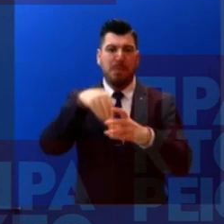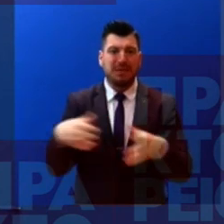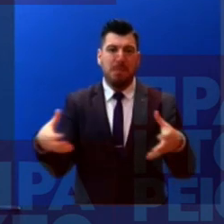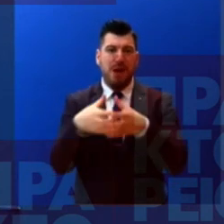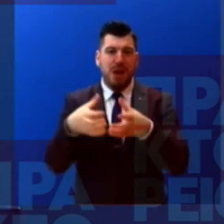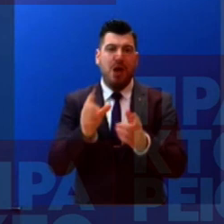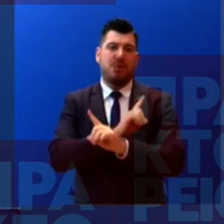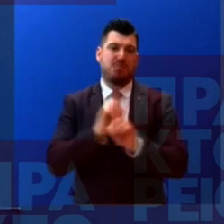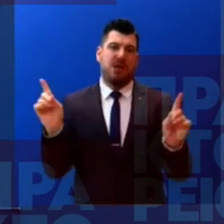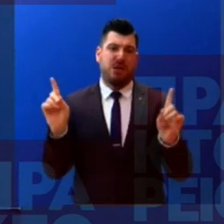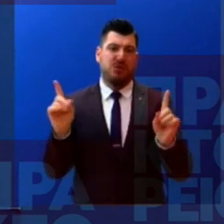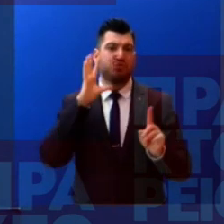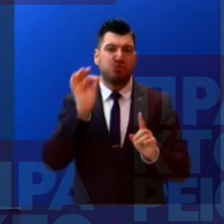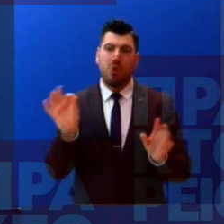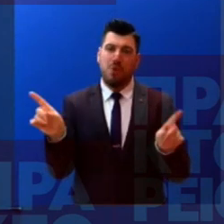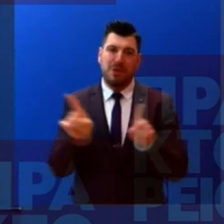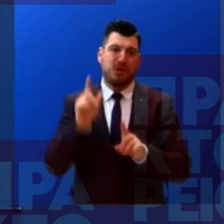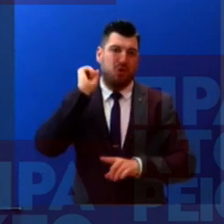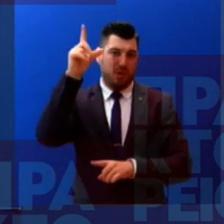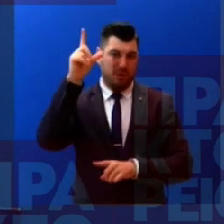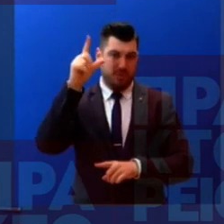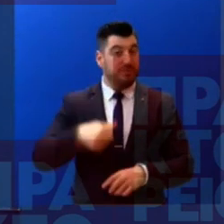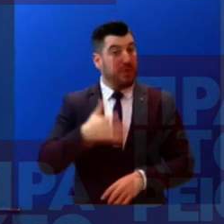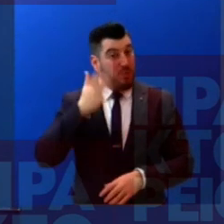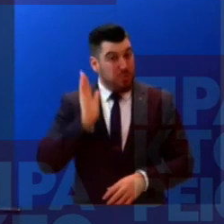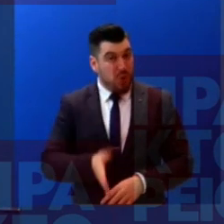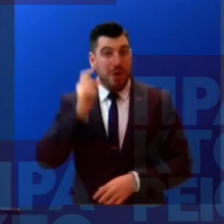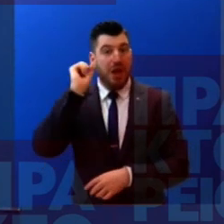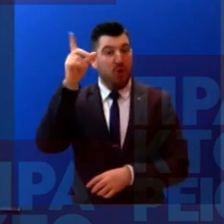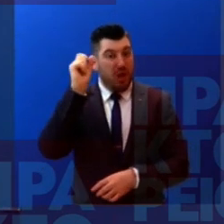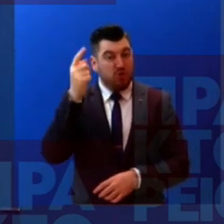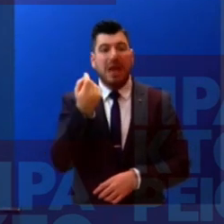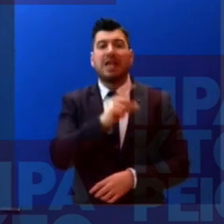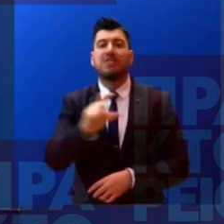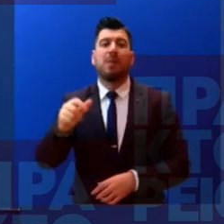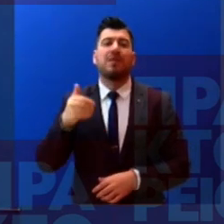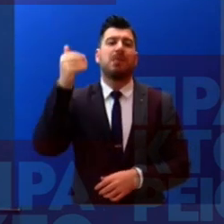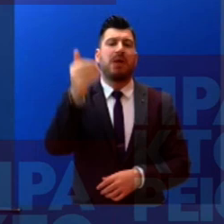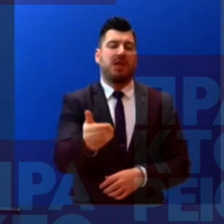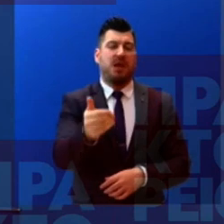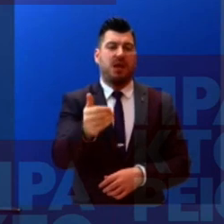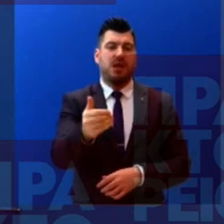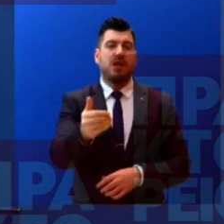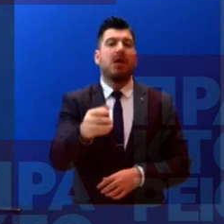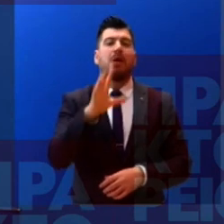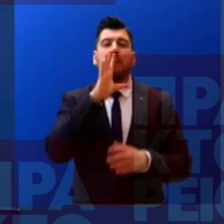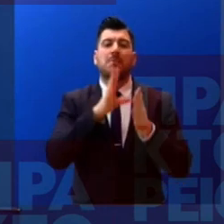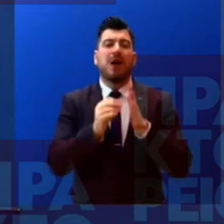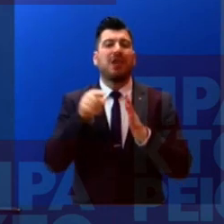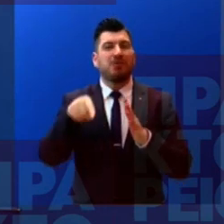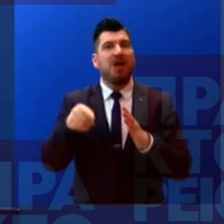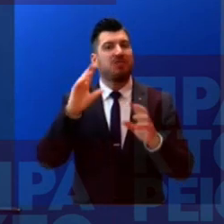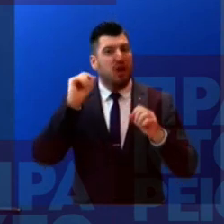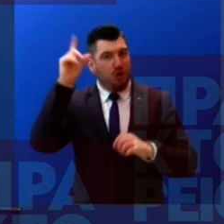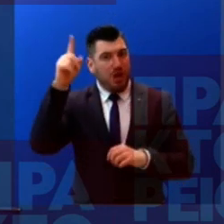του Πάσχα για να γιορτάσουμε μαζί. Ας γιορτάσουμε μερικές εβδομάδες μετά την πρώτη νίκη κατά του κορονοϊού και